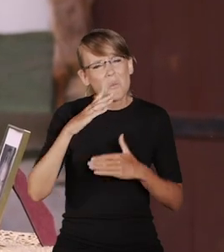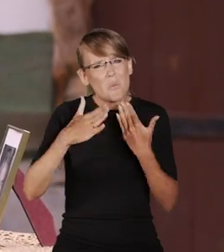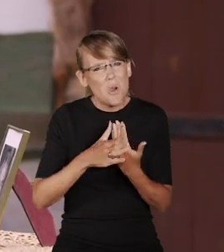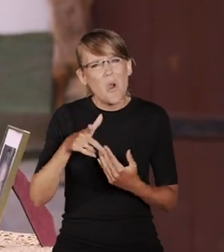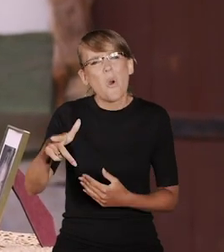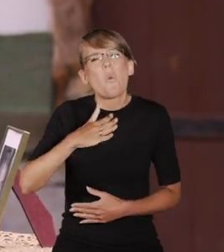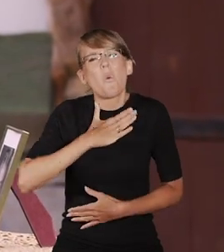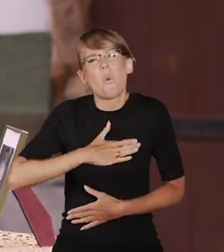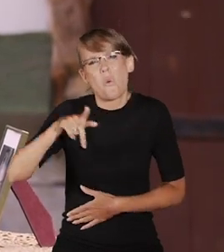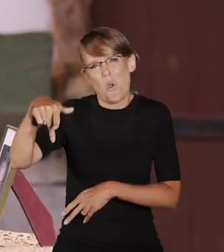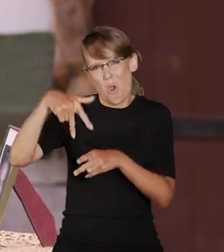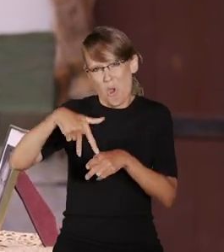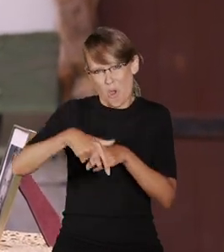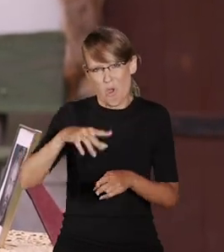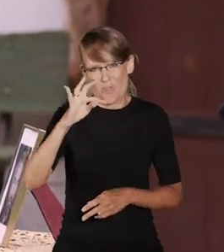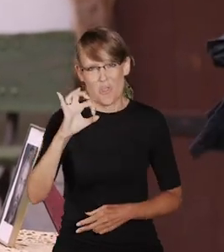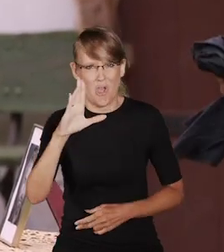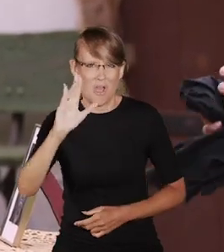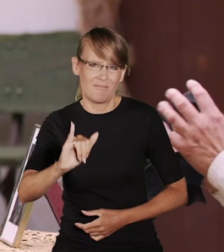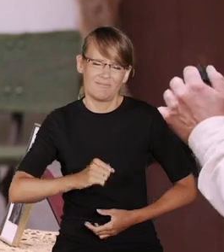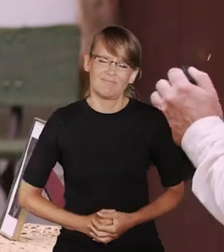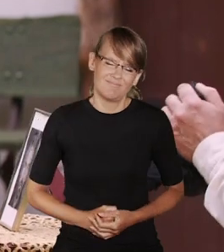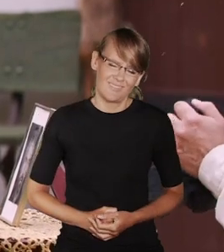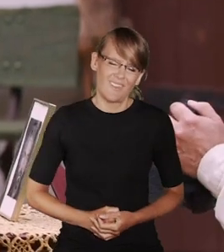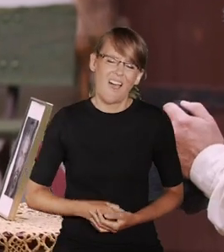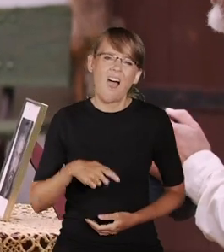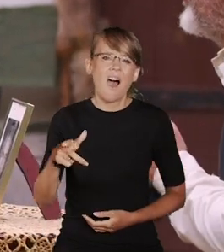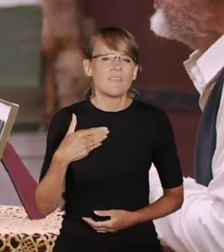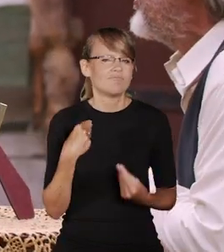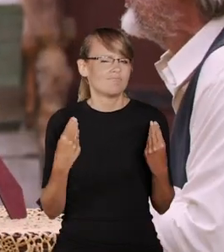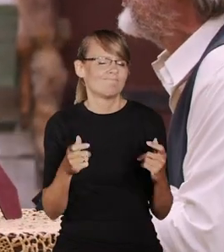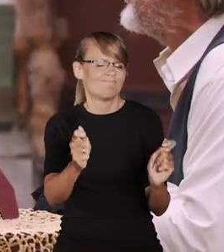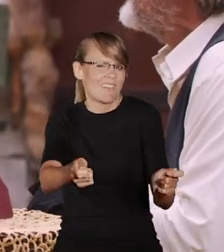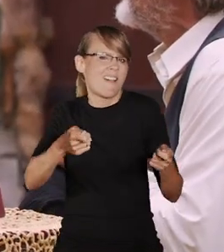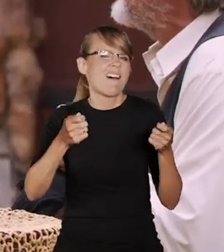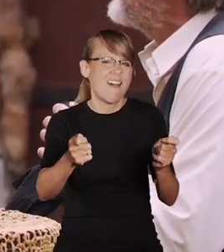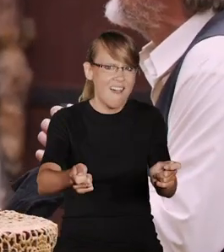To, Chryste, panie, co się stało, pani dziedziczko?